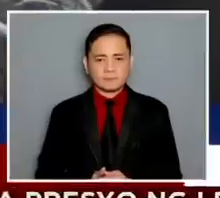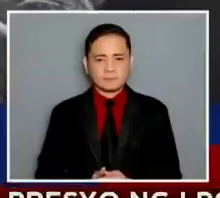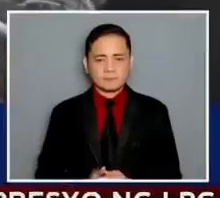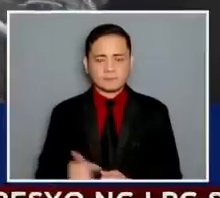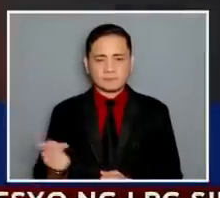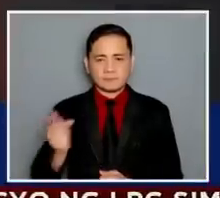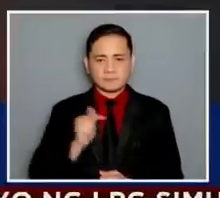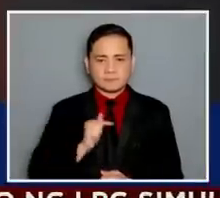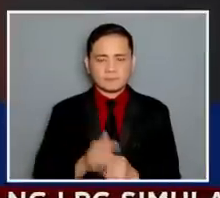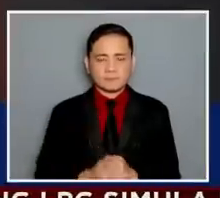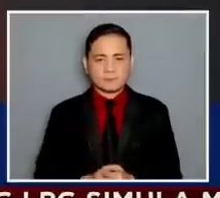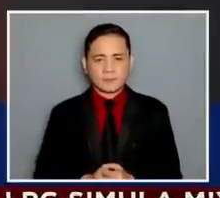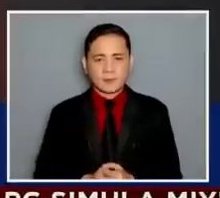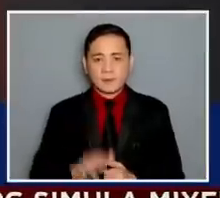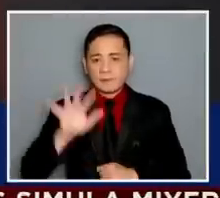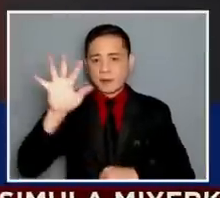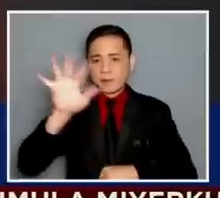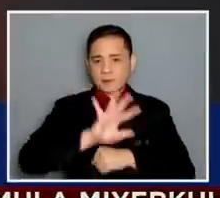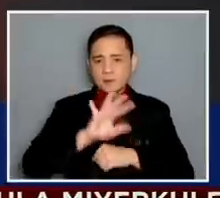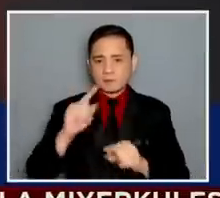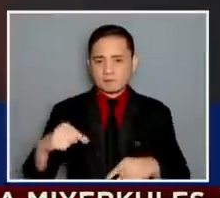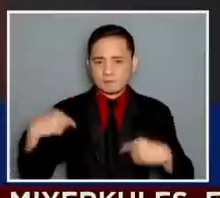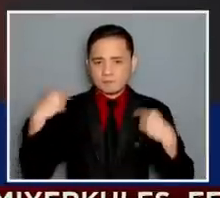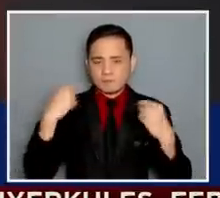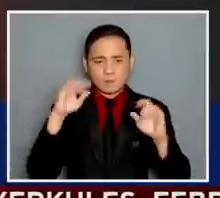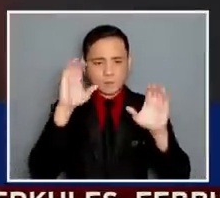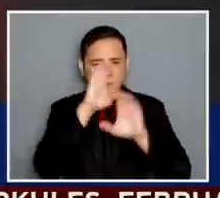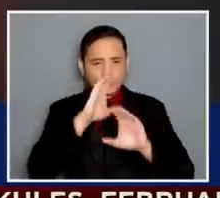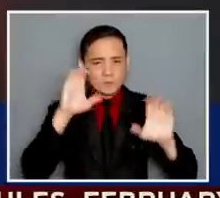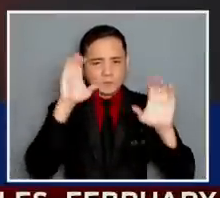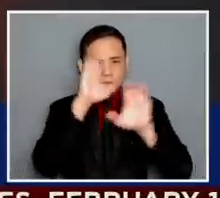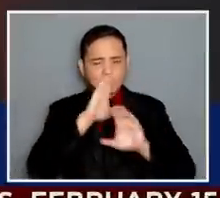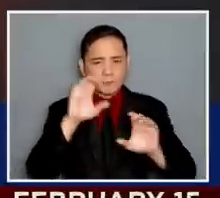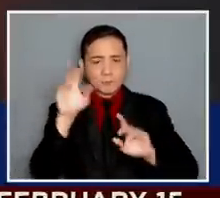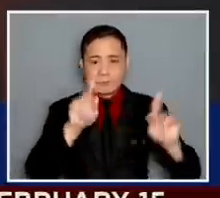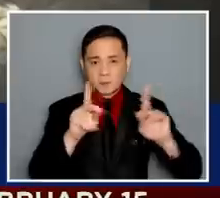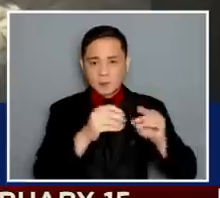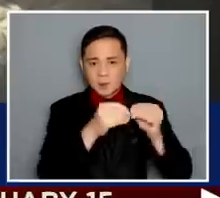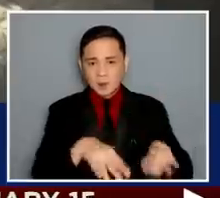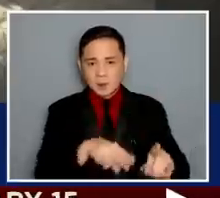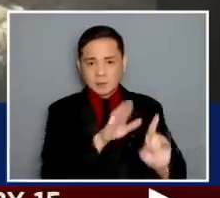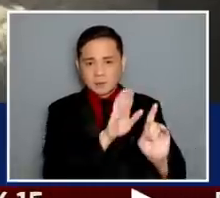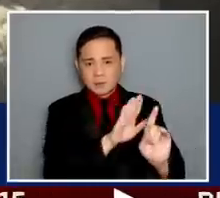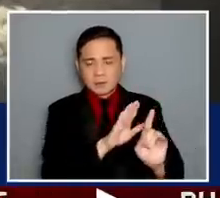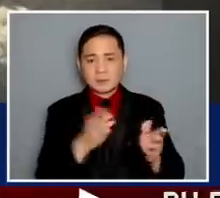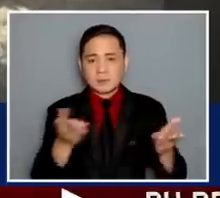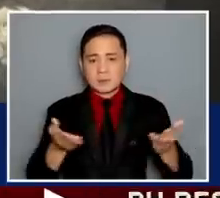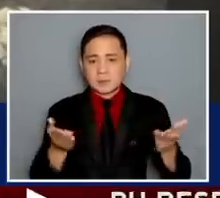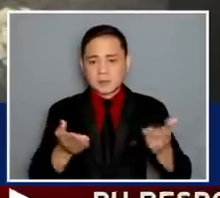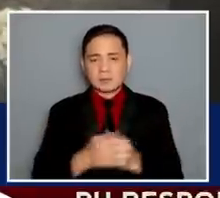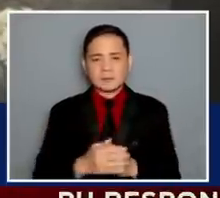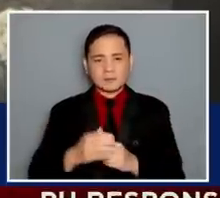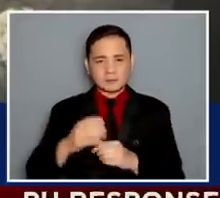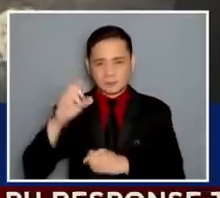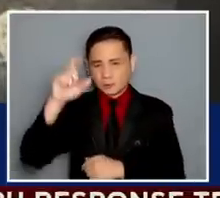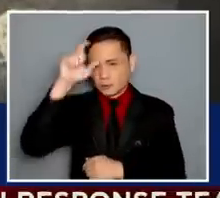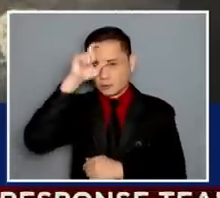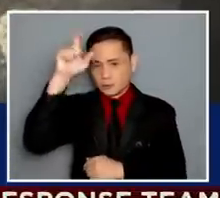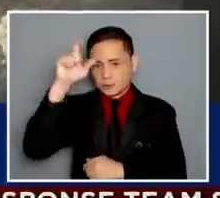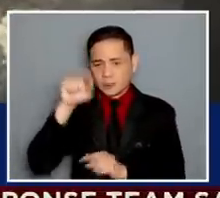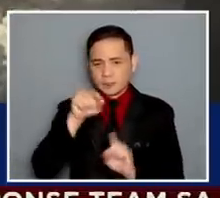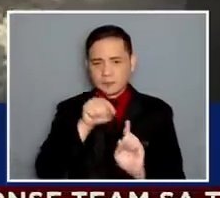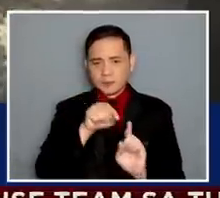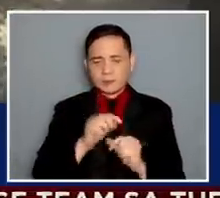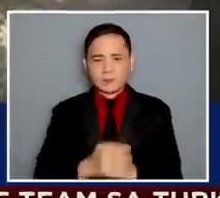Sa 5 araw na search, rescue at relief operations ng Philippine contingent sa Adiyaman province sa Turkey, umabot na